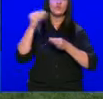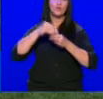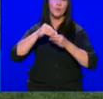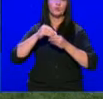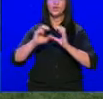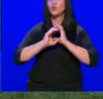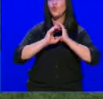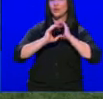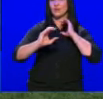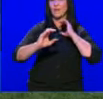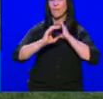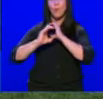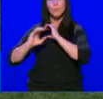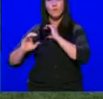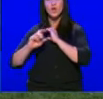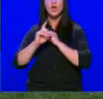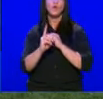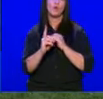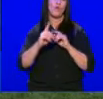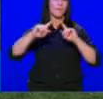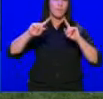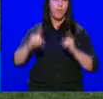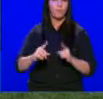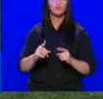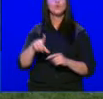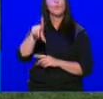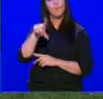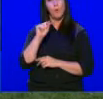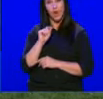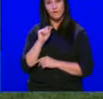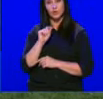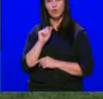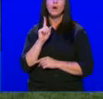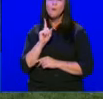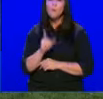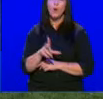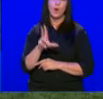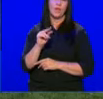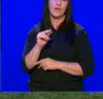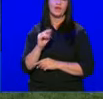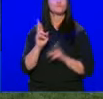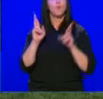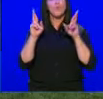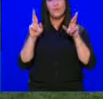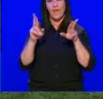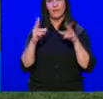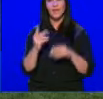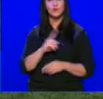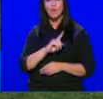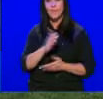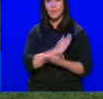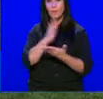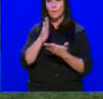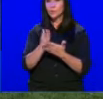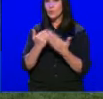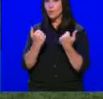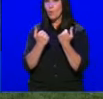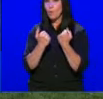допълнителни тръбопроводи, което е много по-бързо, много по-евтино и, мога да кажа, по-надежно. И не на последно